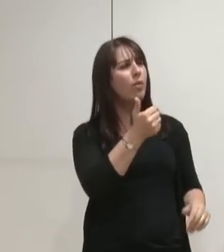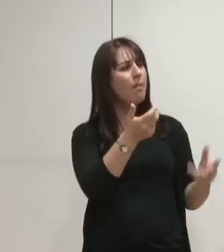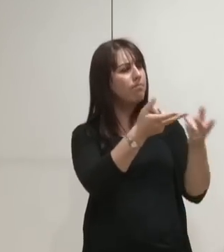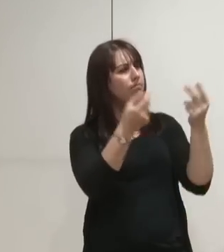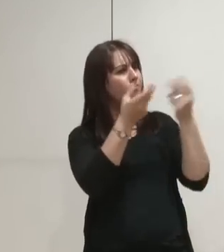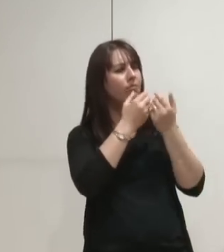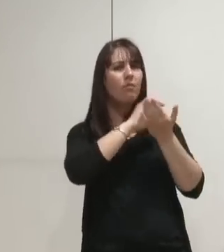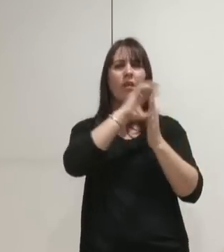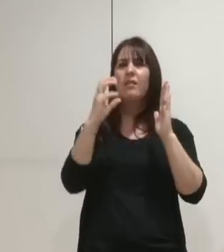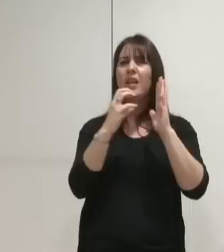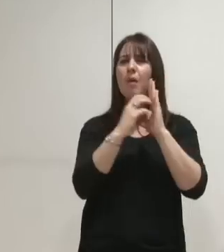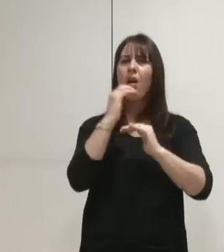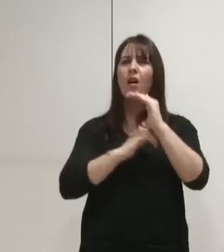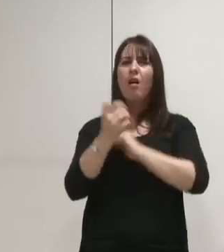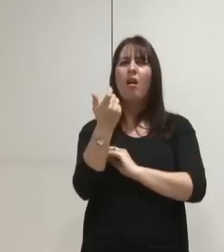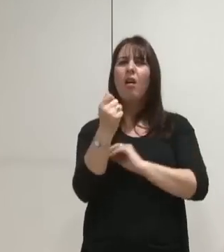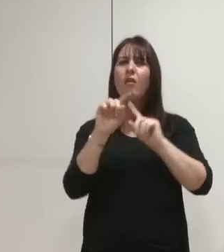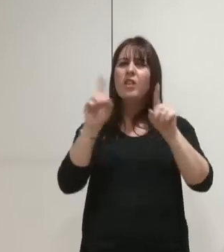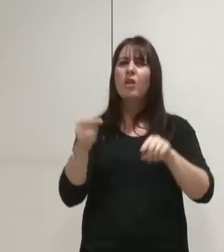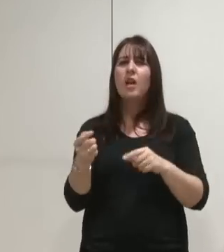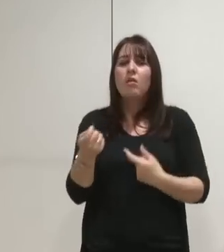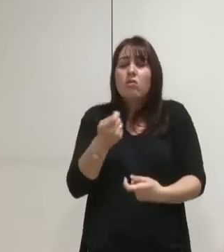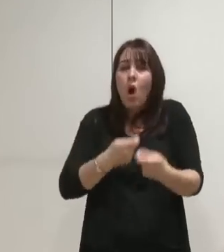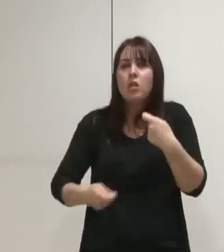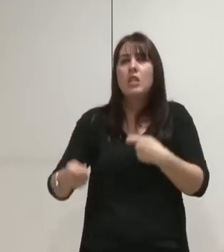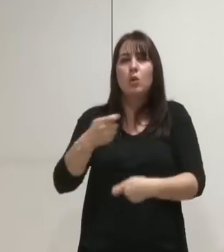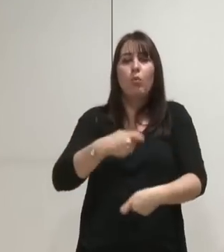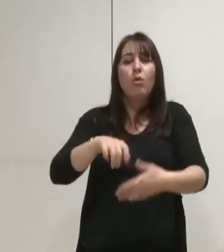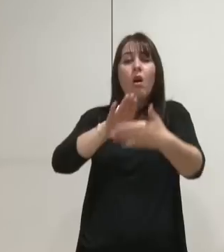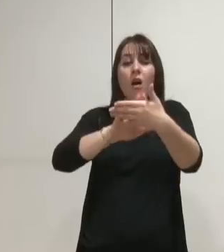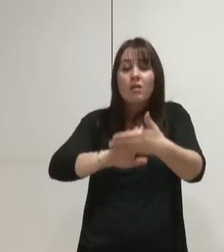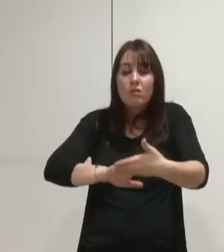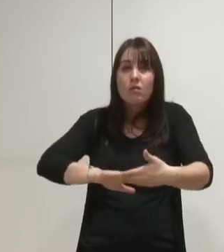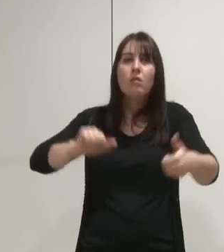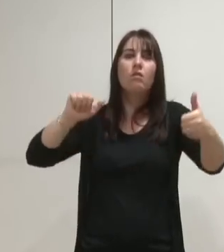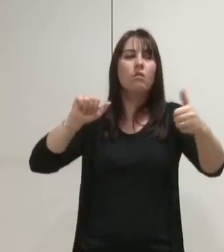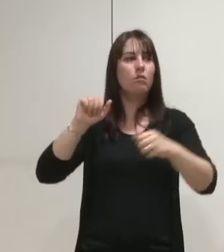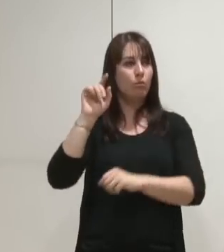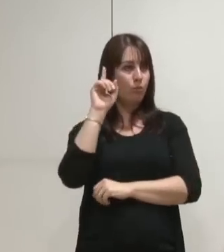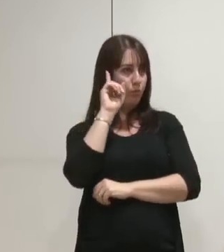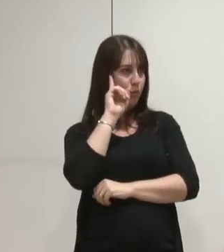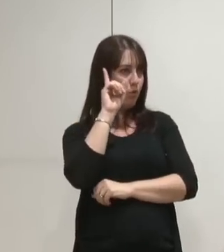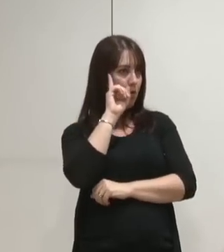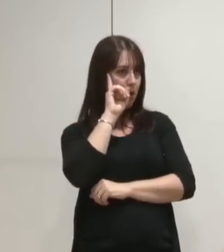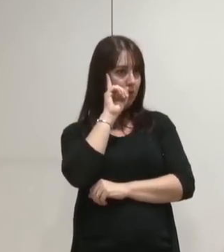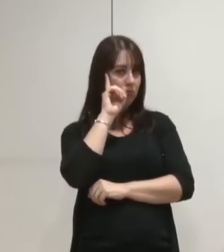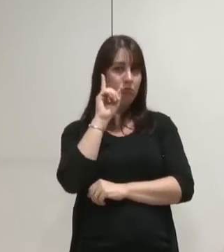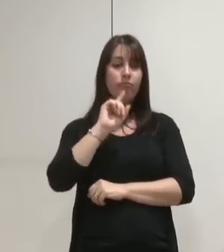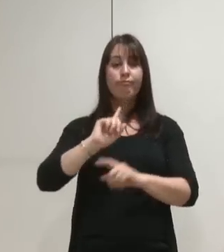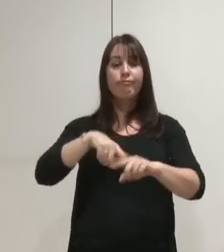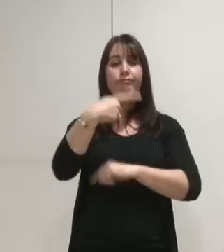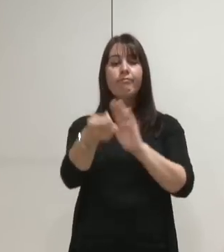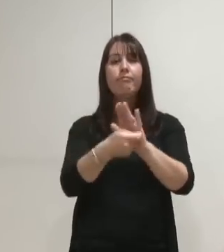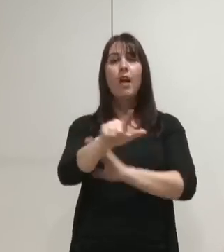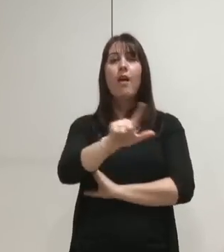délibération une programmation financière de transition puisque nous sommes amenés à y revenir le 22